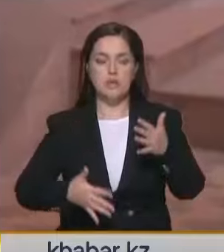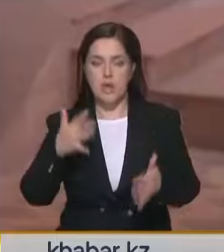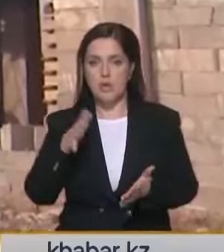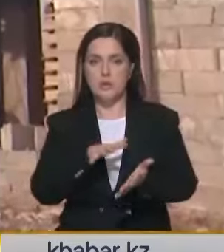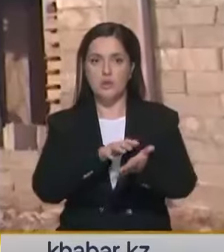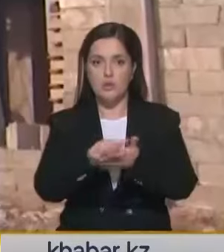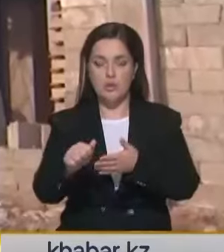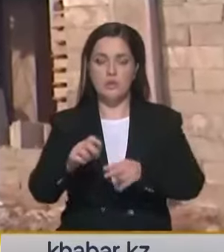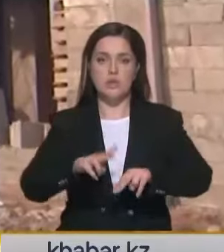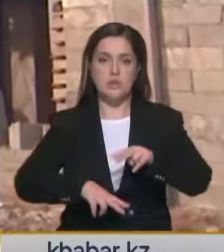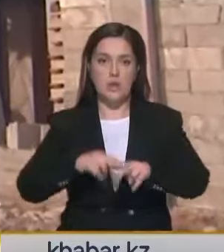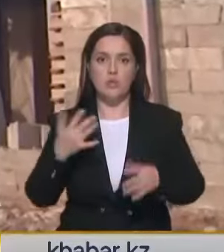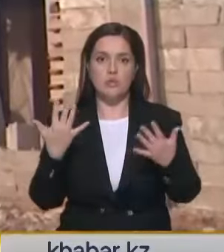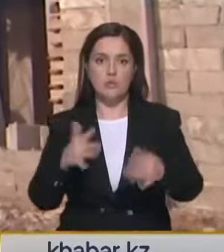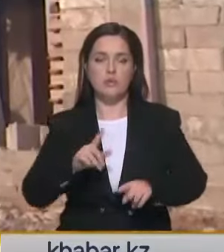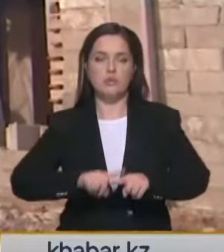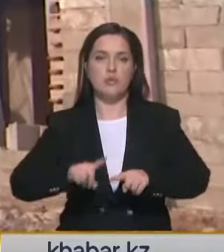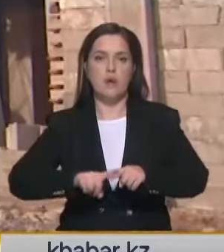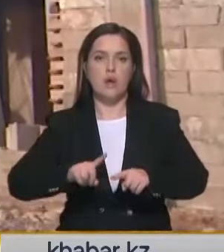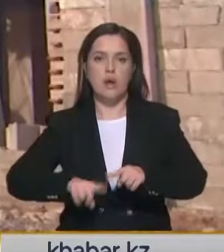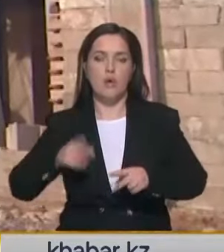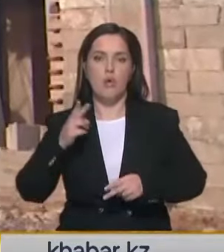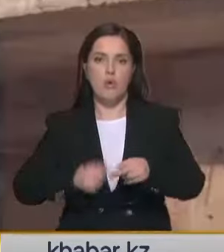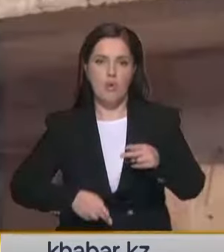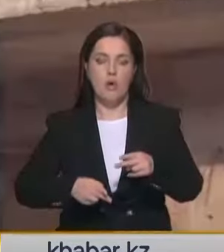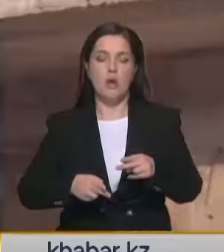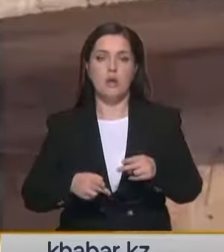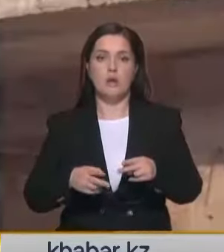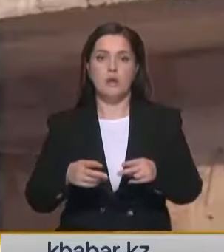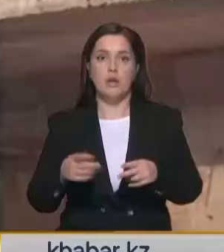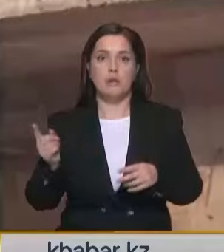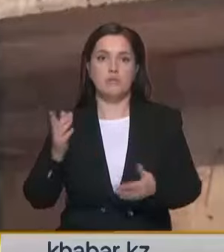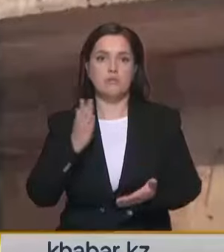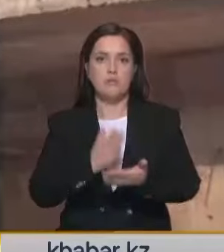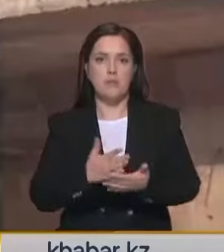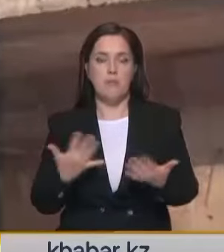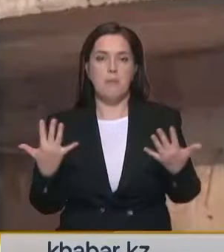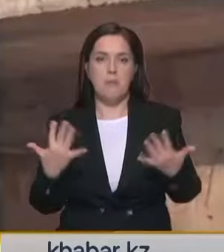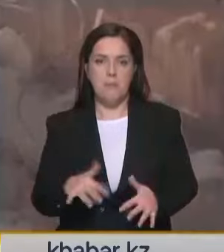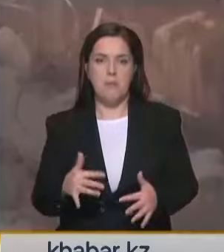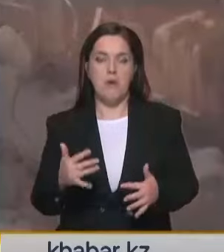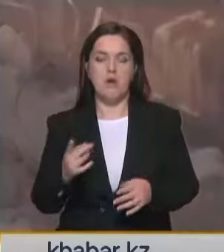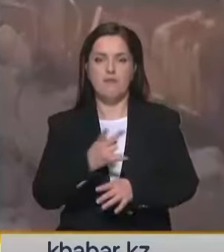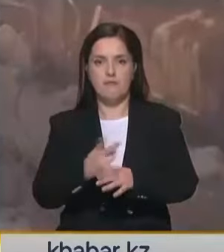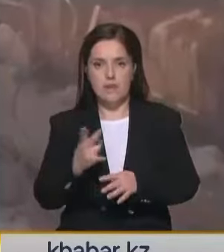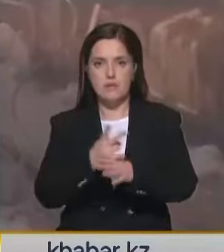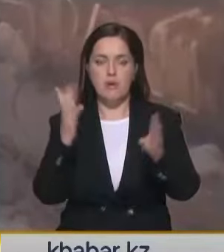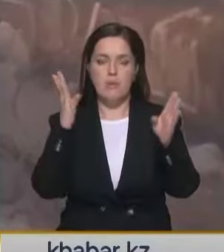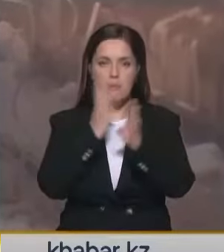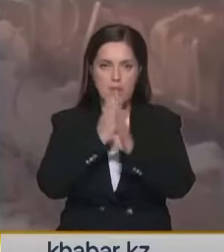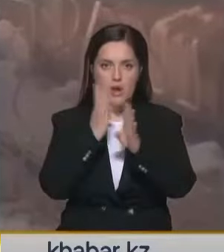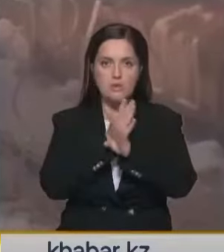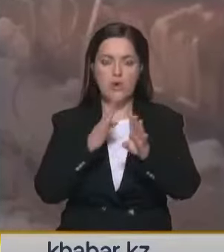когда строительство уже находится на стадии завершения или близко к ней. Это приводит к значительным потерям и наносит вред окружающей среде. К тому